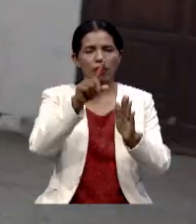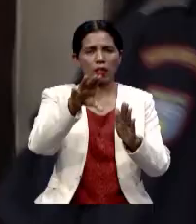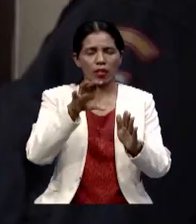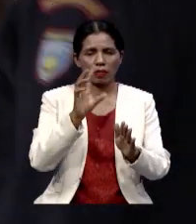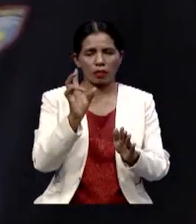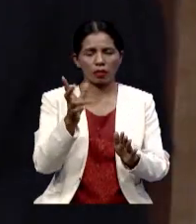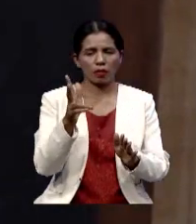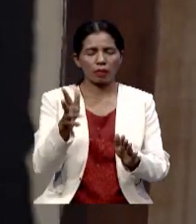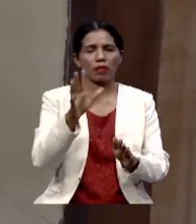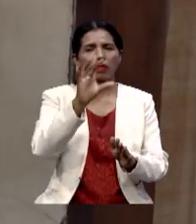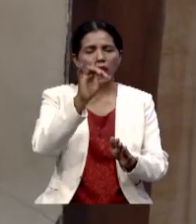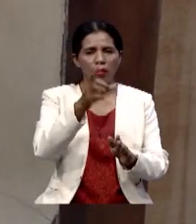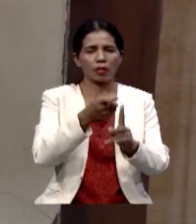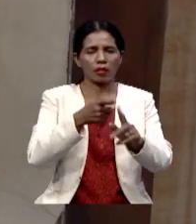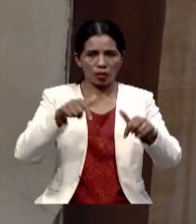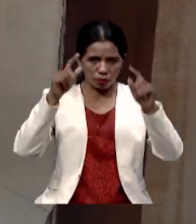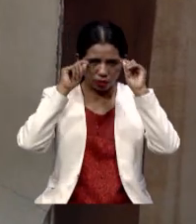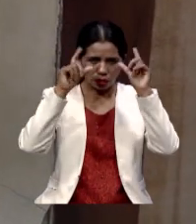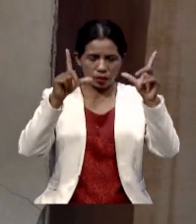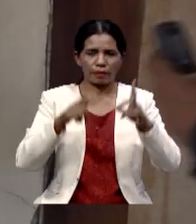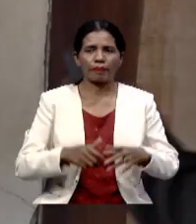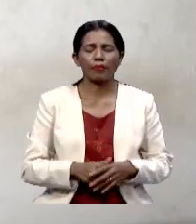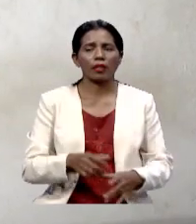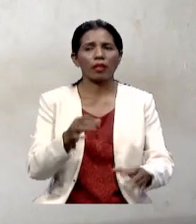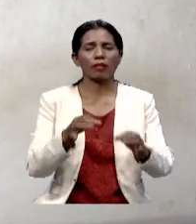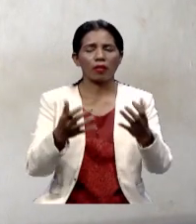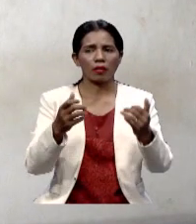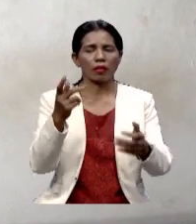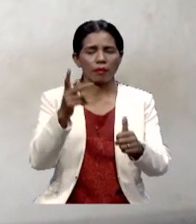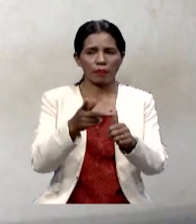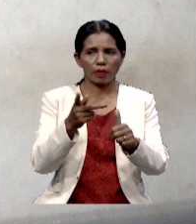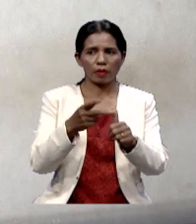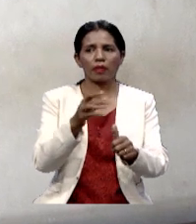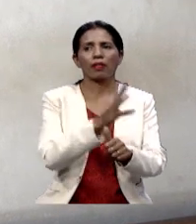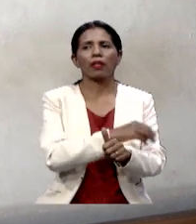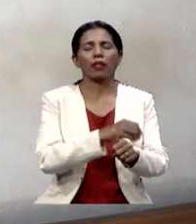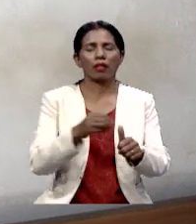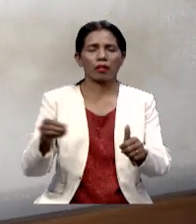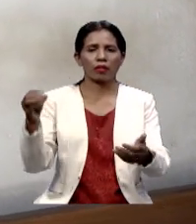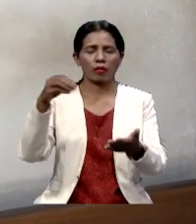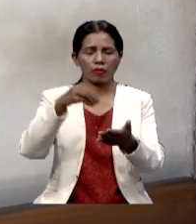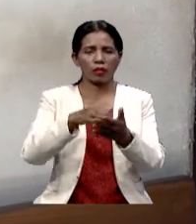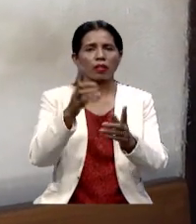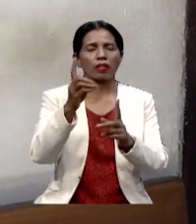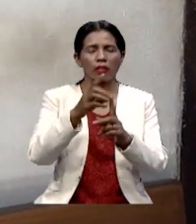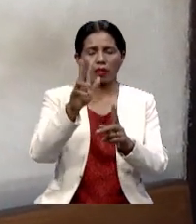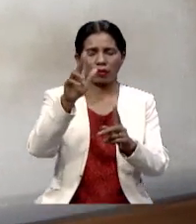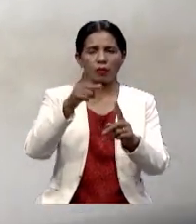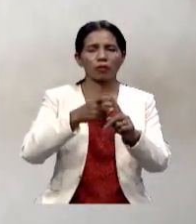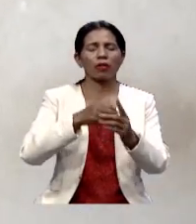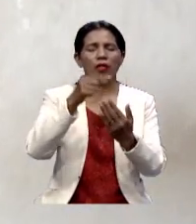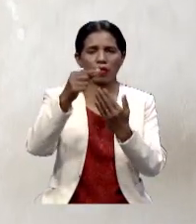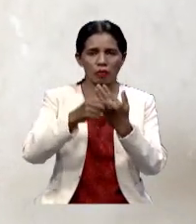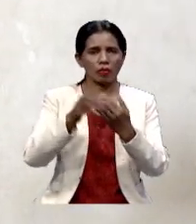resingualu, Código Penal Timor-Leste. Mas que ne primeiro interrogatório ne, a dia fale balaron tolo fulano agosto, o